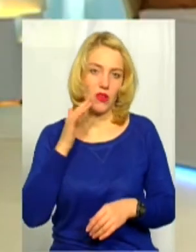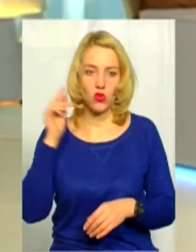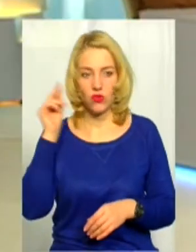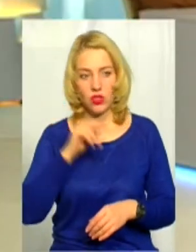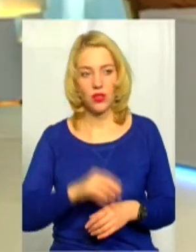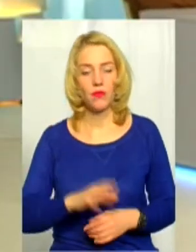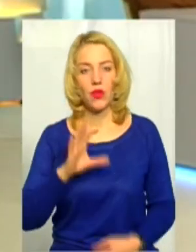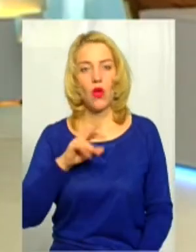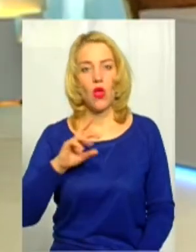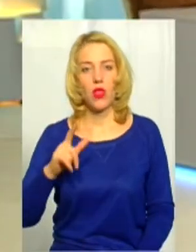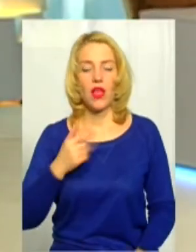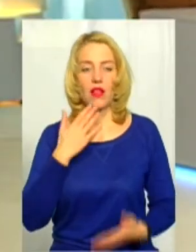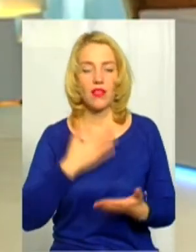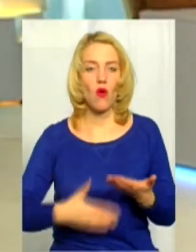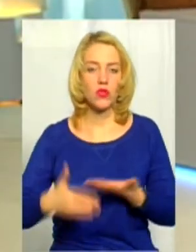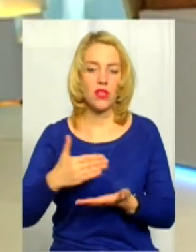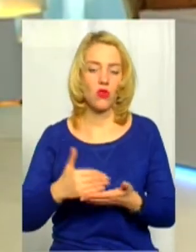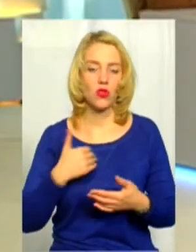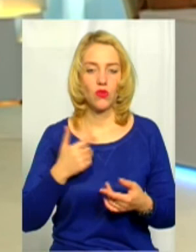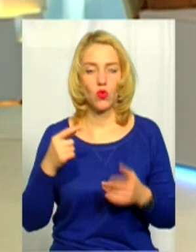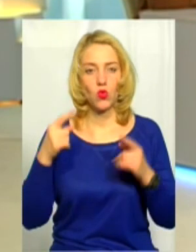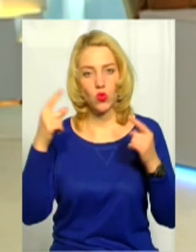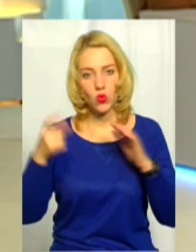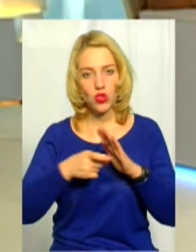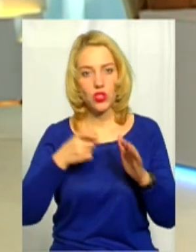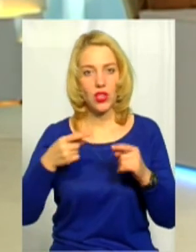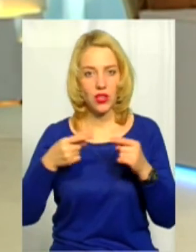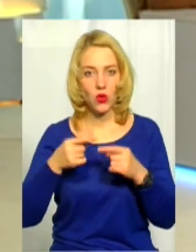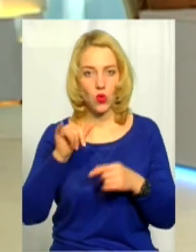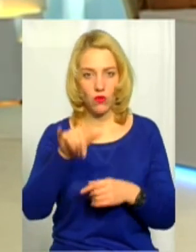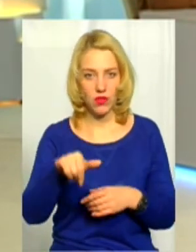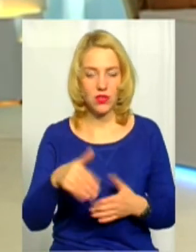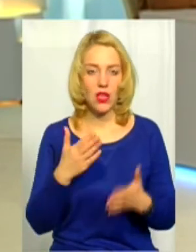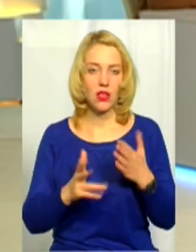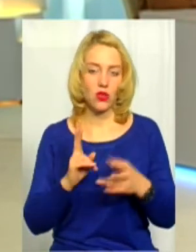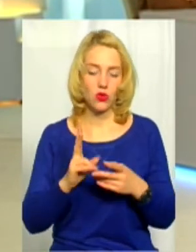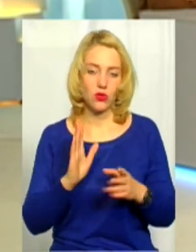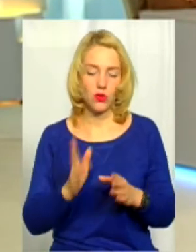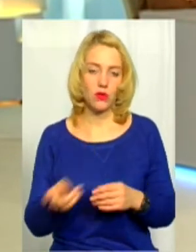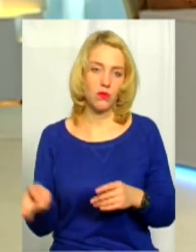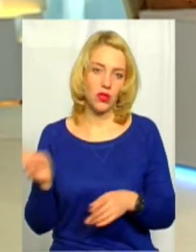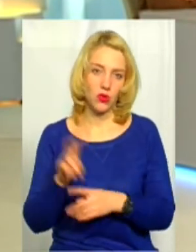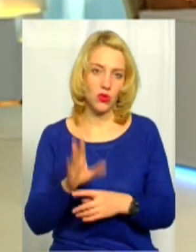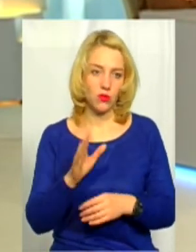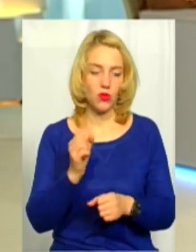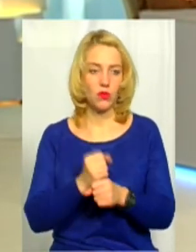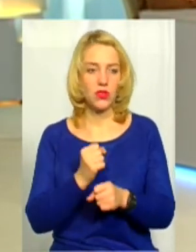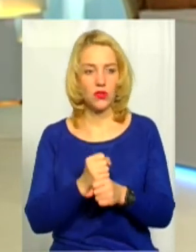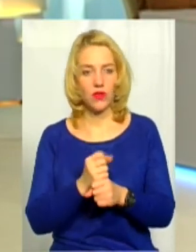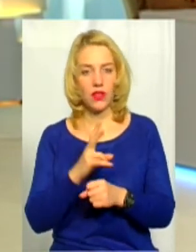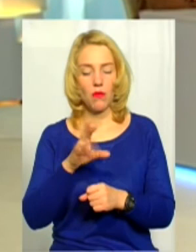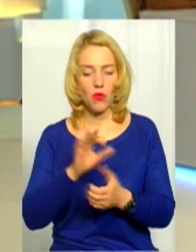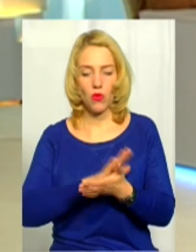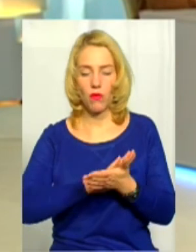Олеже, наостанок хотів у вас уточнити. Якщо ми припустимо, що всі перейдуть і будуть працювати по-білому. От